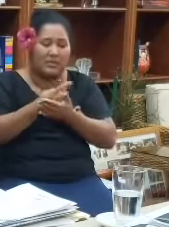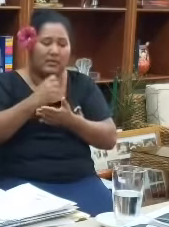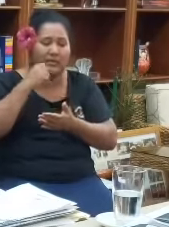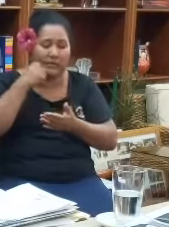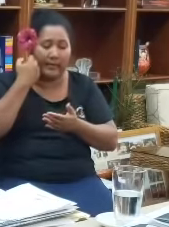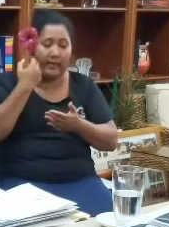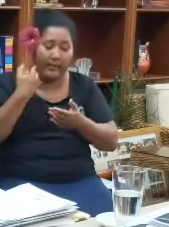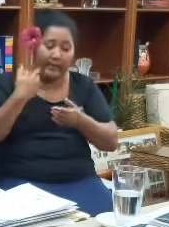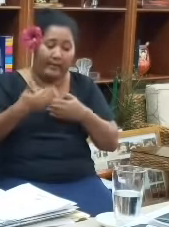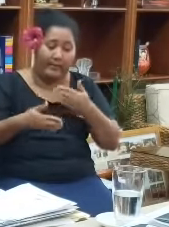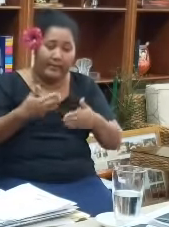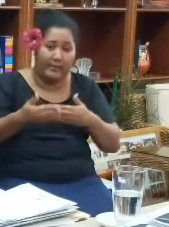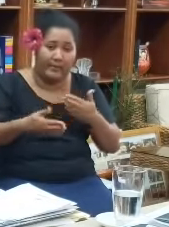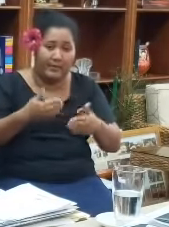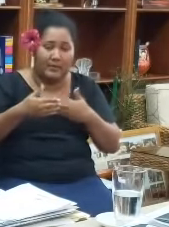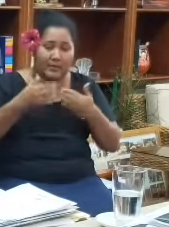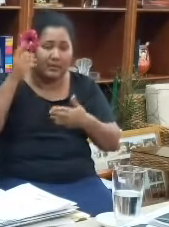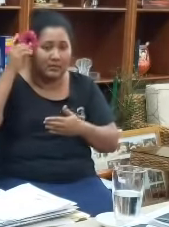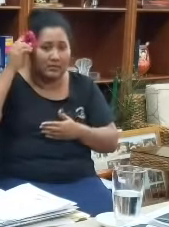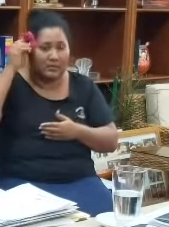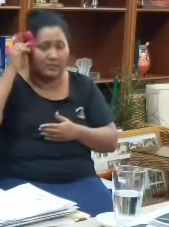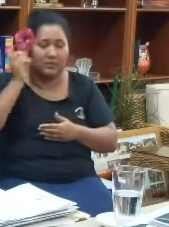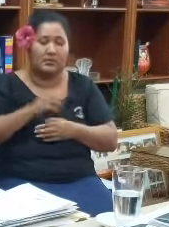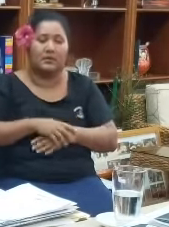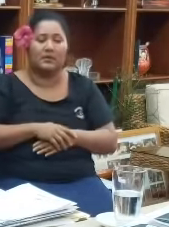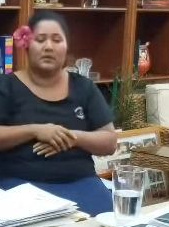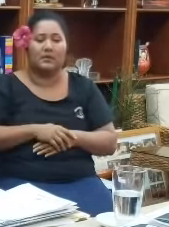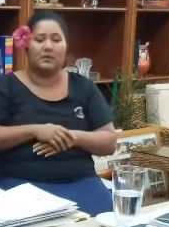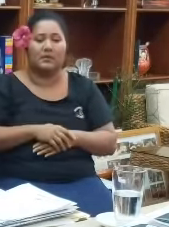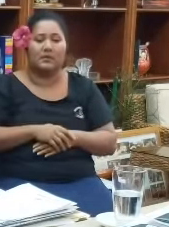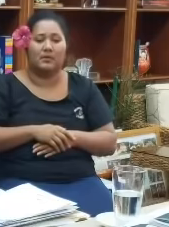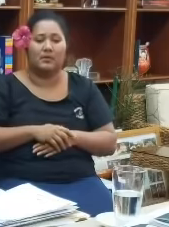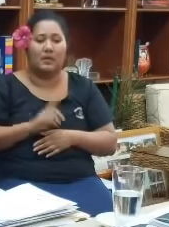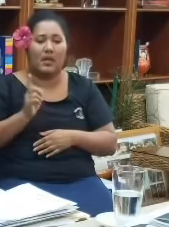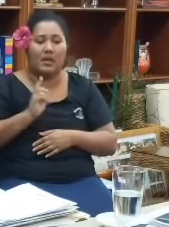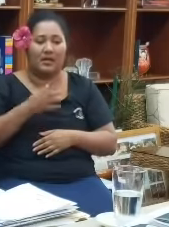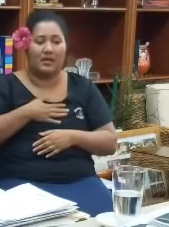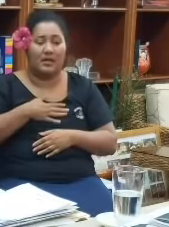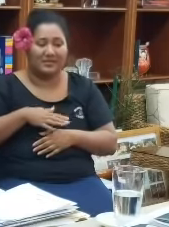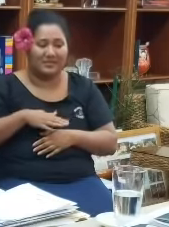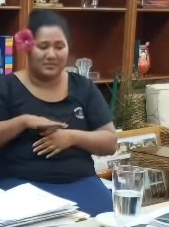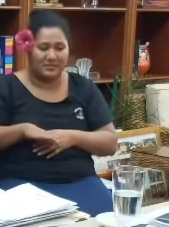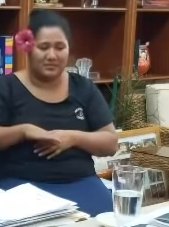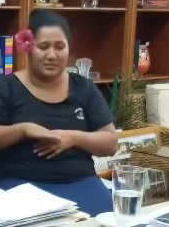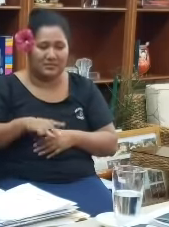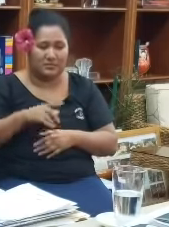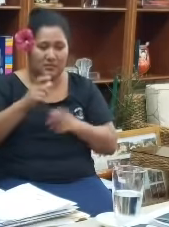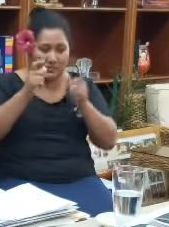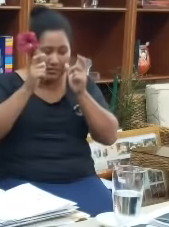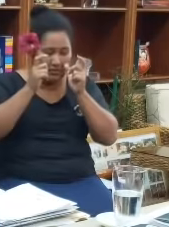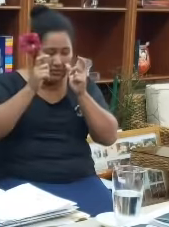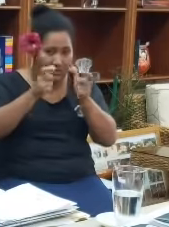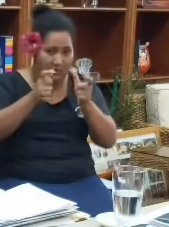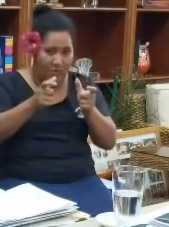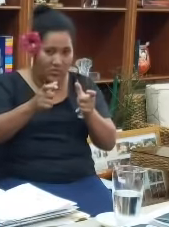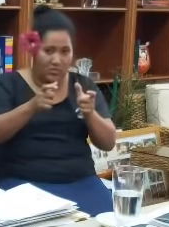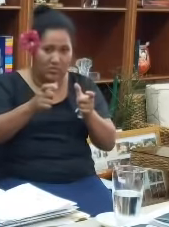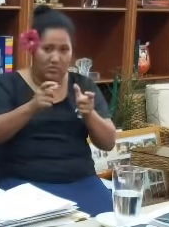whaipea. O le mutua matalia e mea o pusaoloa e o